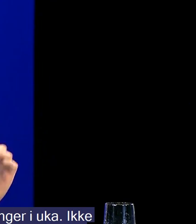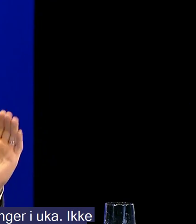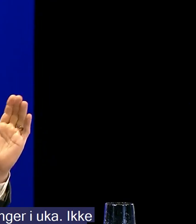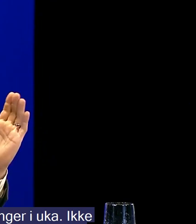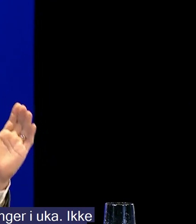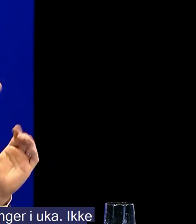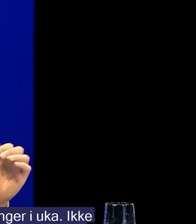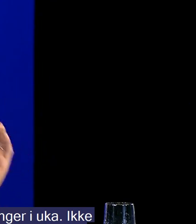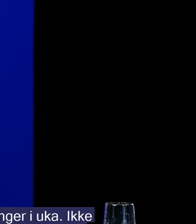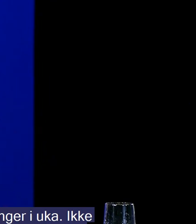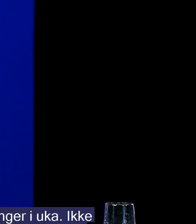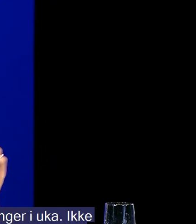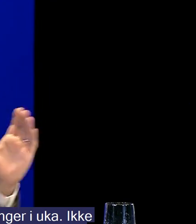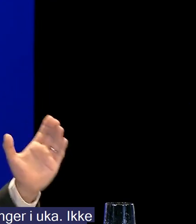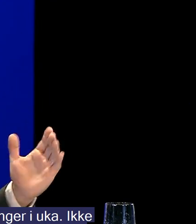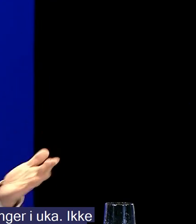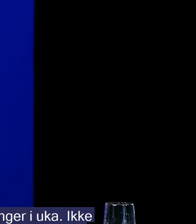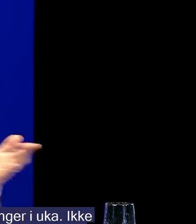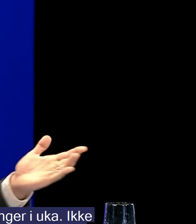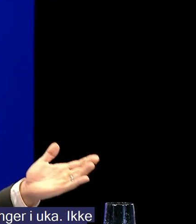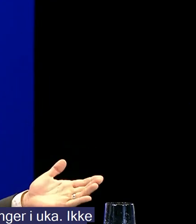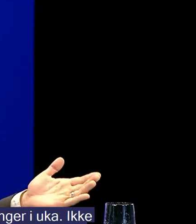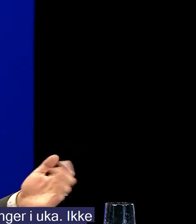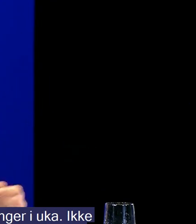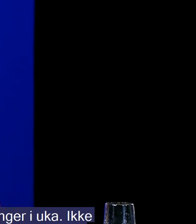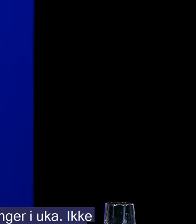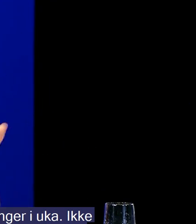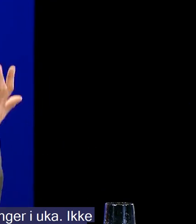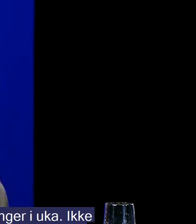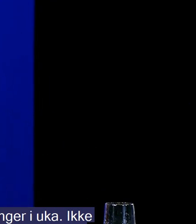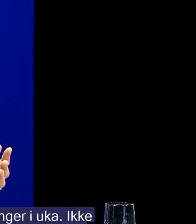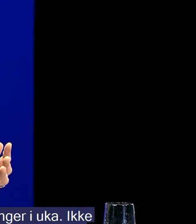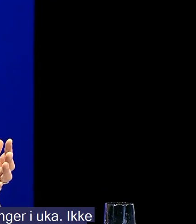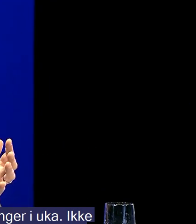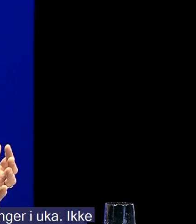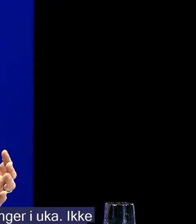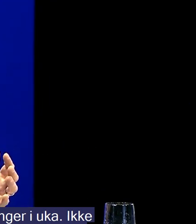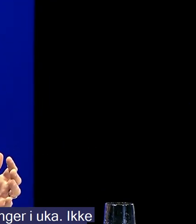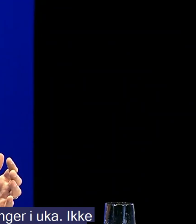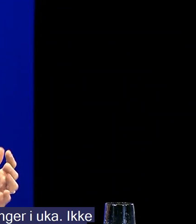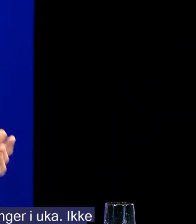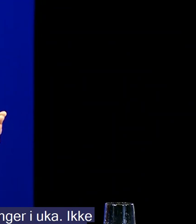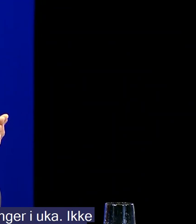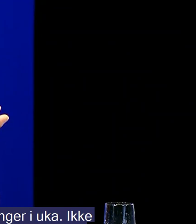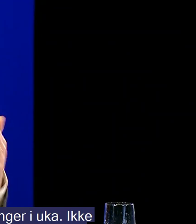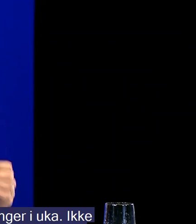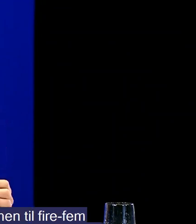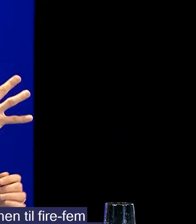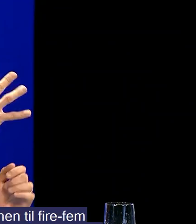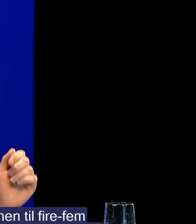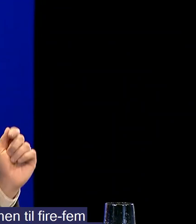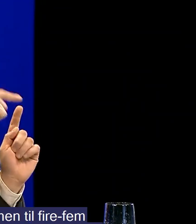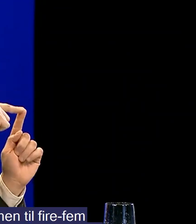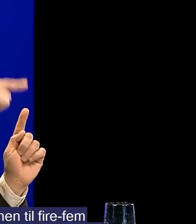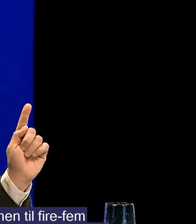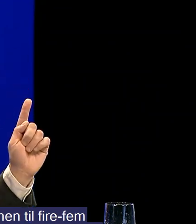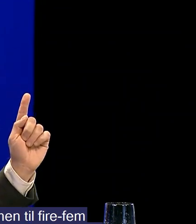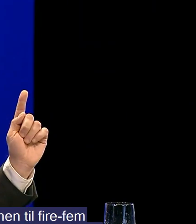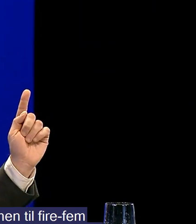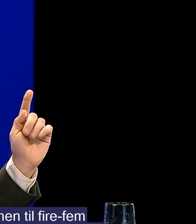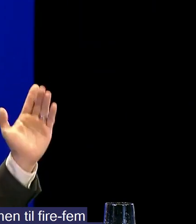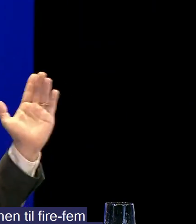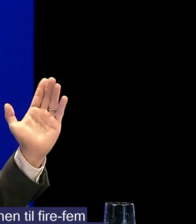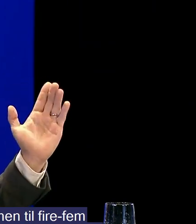Men han fikk vedtak om en time 2 ganger i uka. Ikke noe mer enn det, og foreldrene var kjempefortvilet. De ville ha tegnspråk